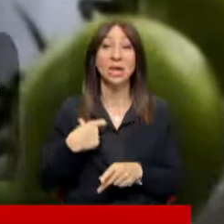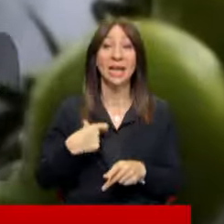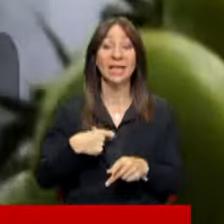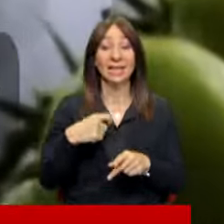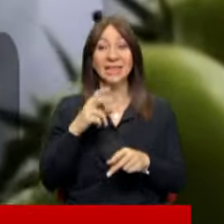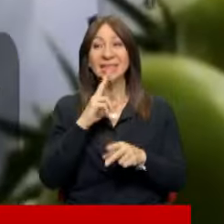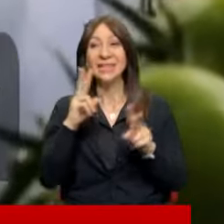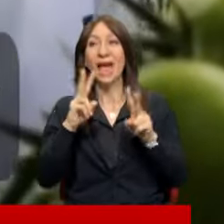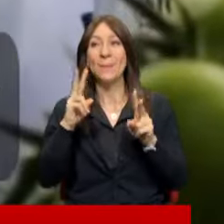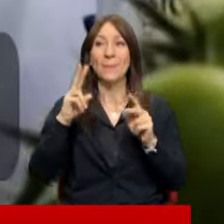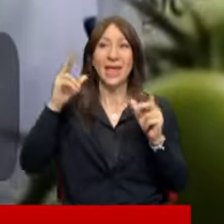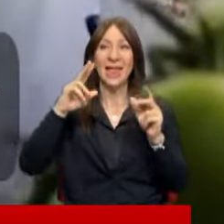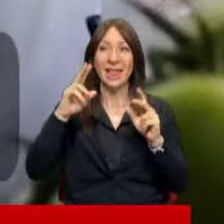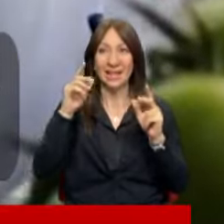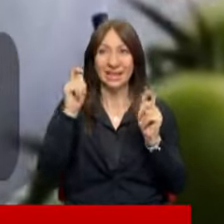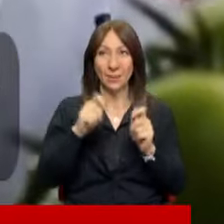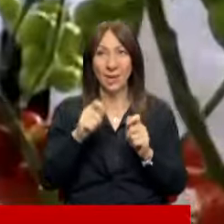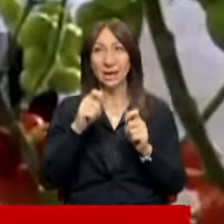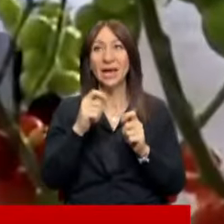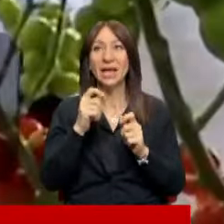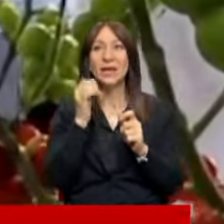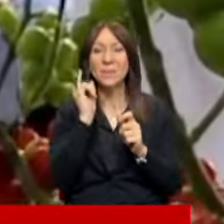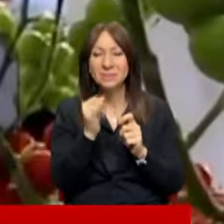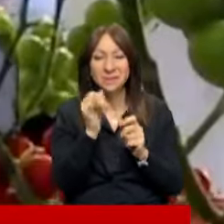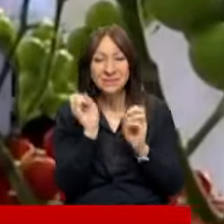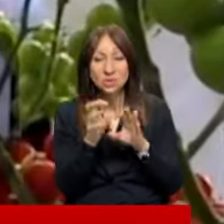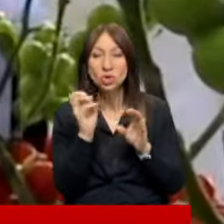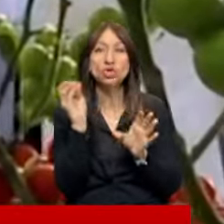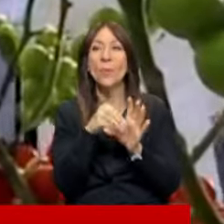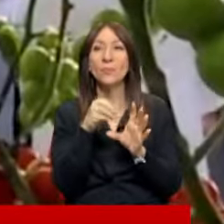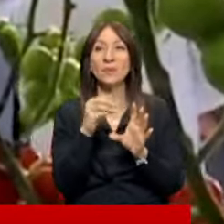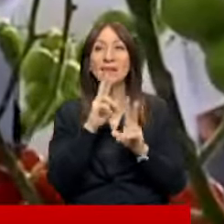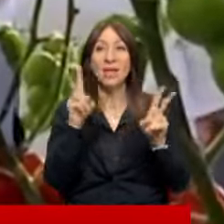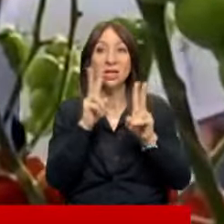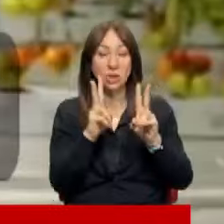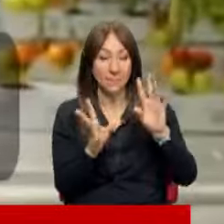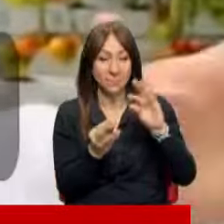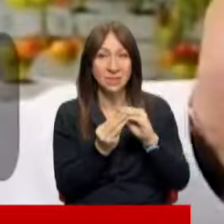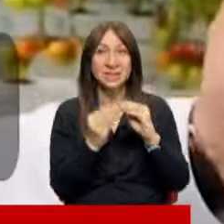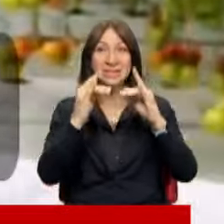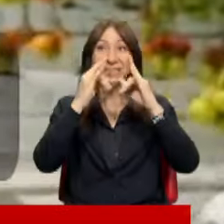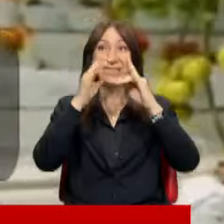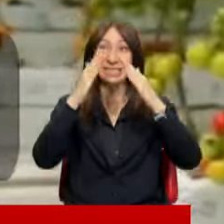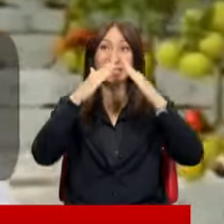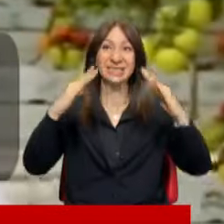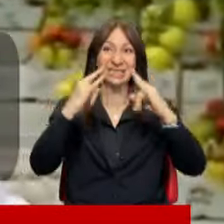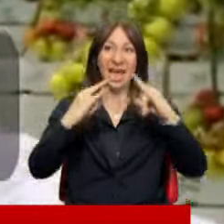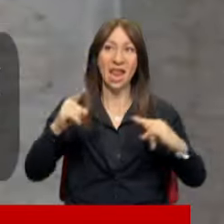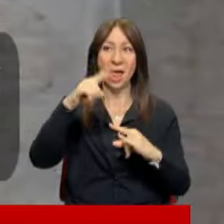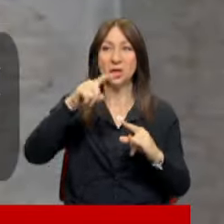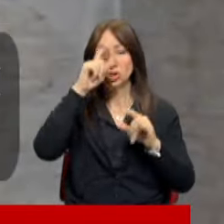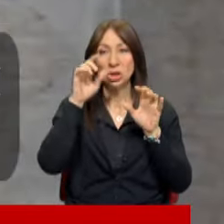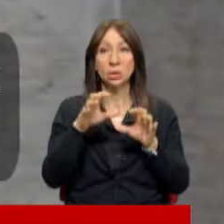Özellikle termal enerjimizi kullanarak atıklardan elde etmiş olduğumuz enerjiyle birleştirerek bu seramızı